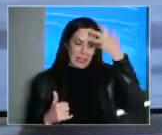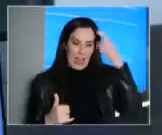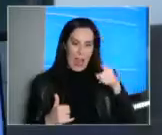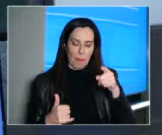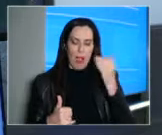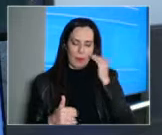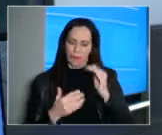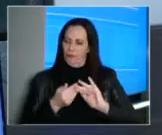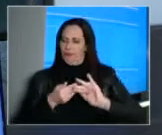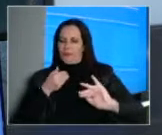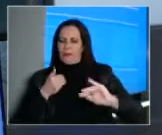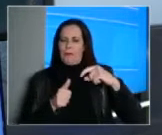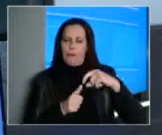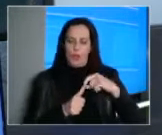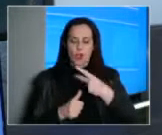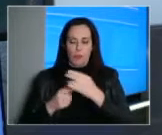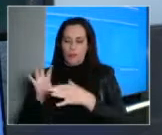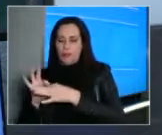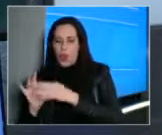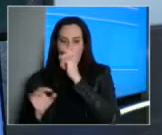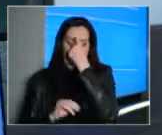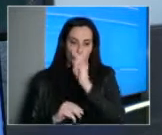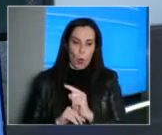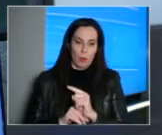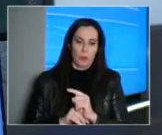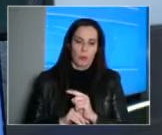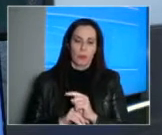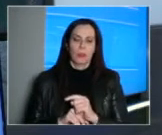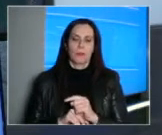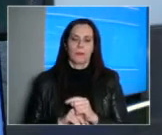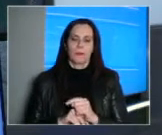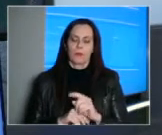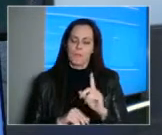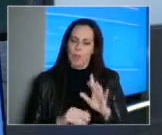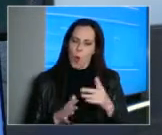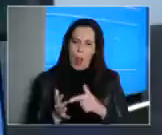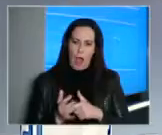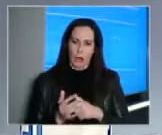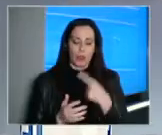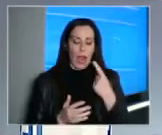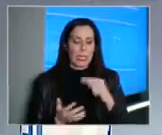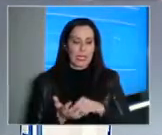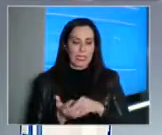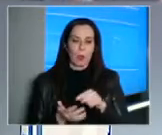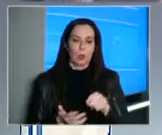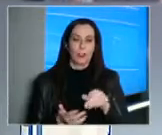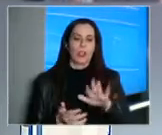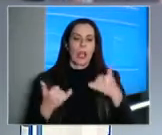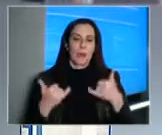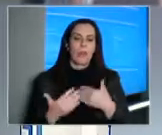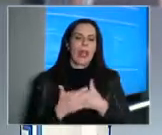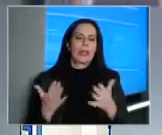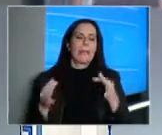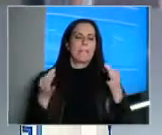טראמפ התרחק יותר מפקיסטן, התקרב יותר להודו, למודי, ויכול להיות שאחת התוצאות של העניין זה שגם היום